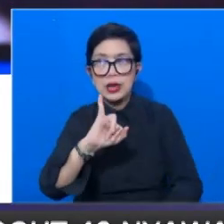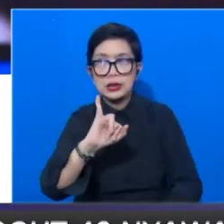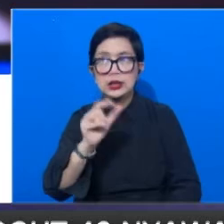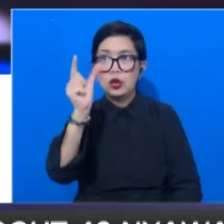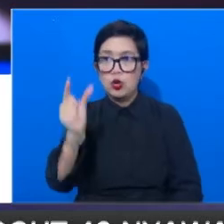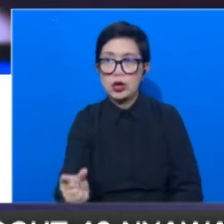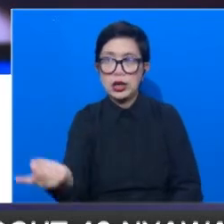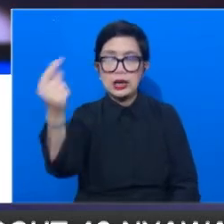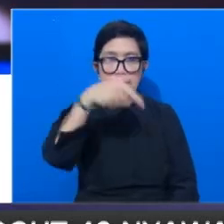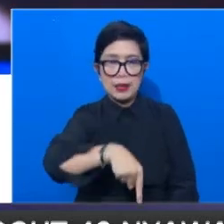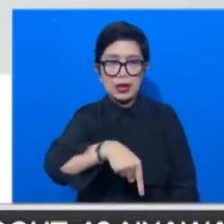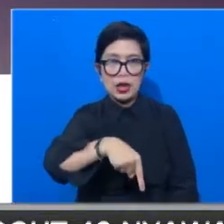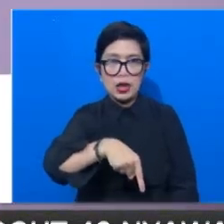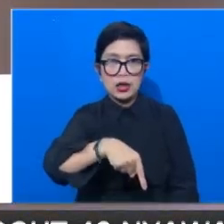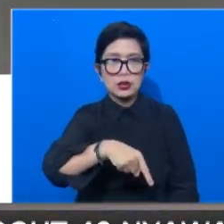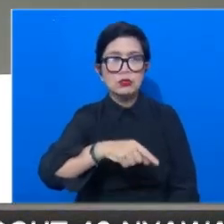kuda Nil.